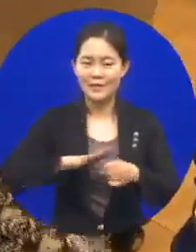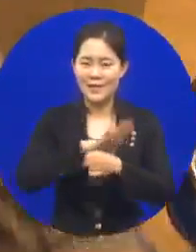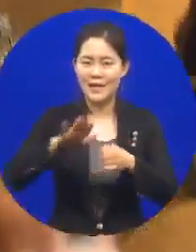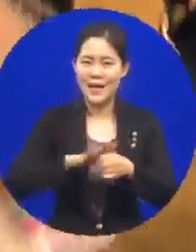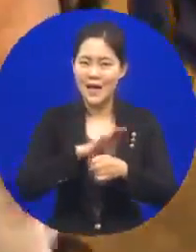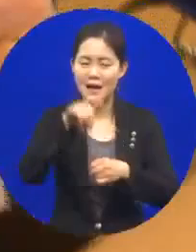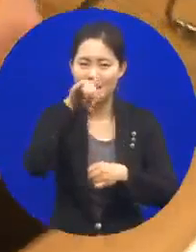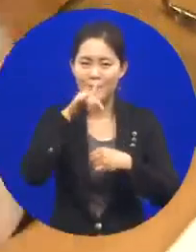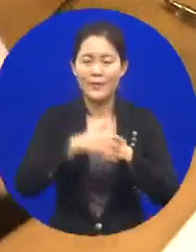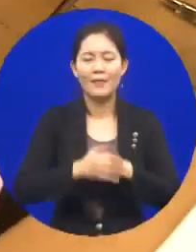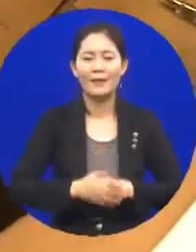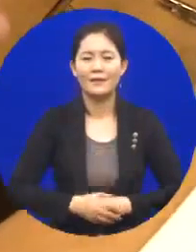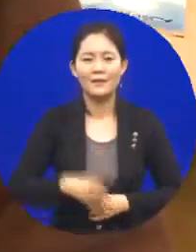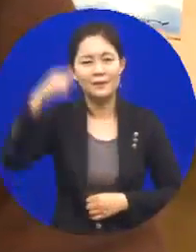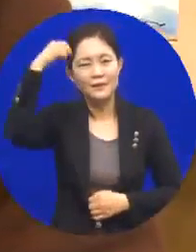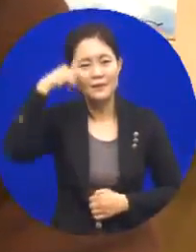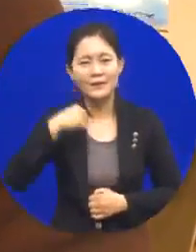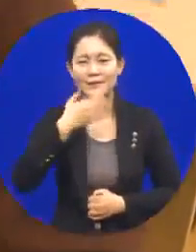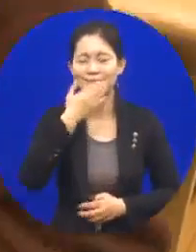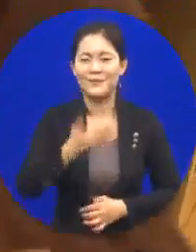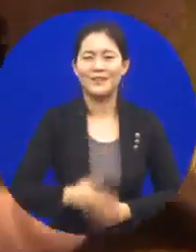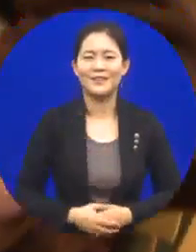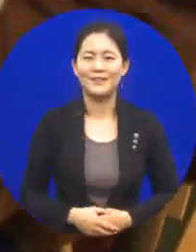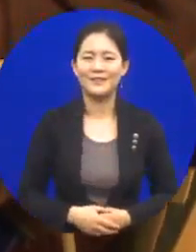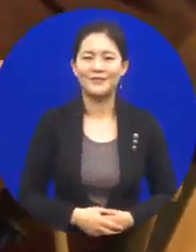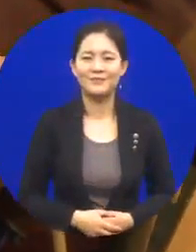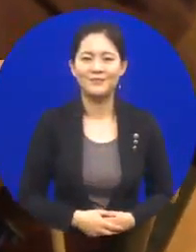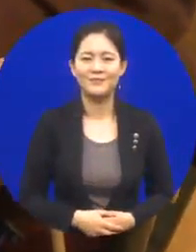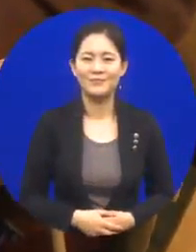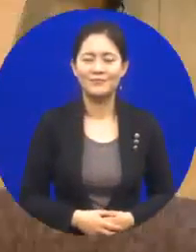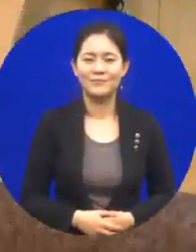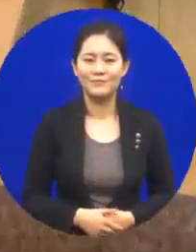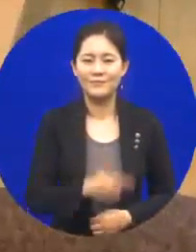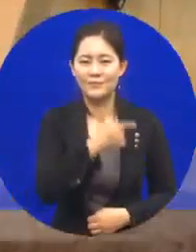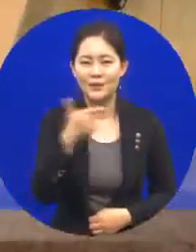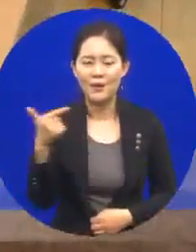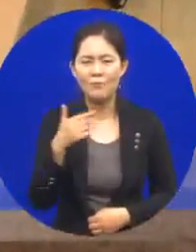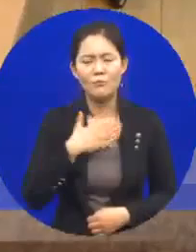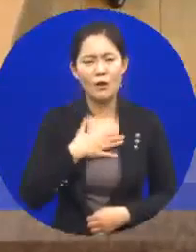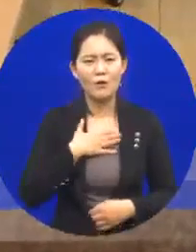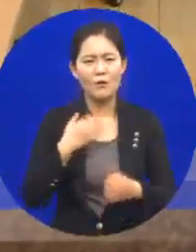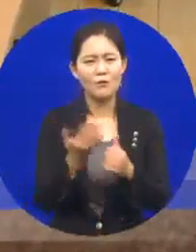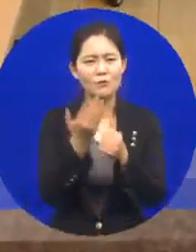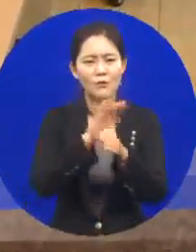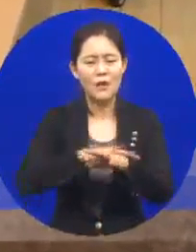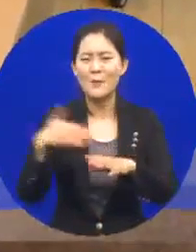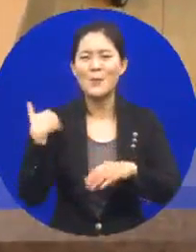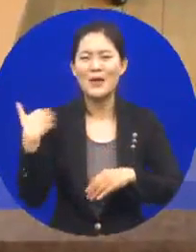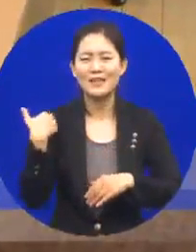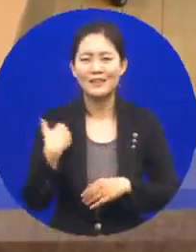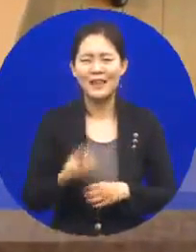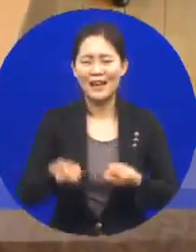향한 할아버지, 할머니의 깊은 애정을 느낄 수 있는 시간이었습니다. 너무 제가 아이 키울 때는 몸으로